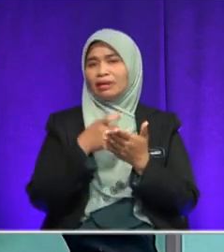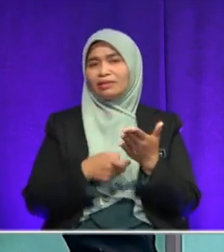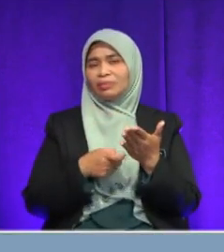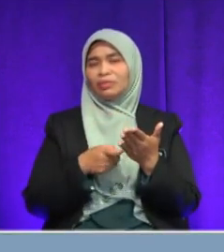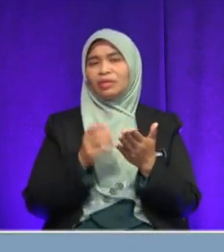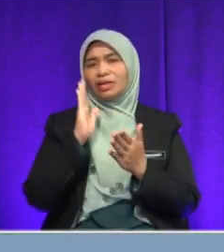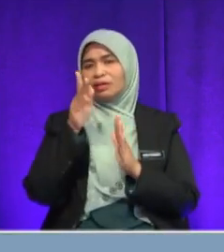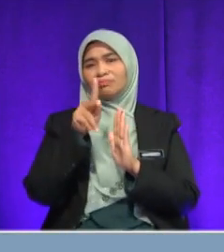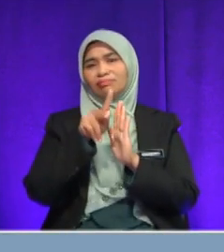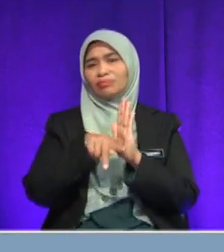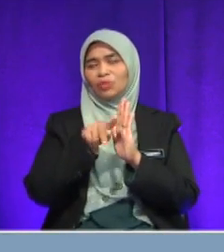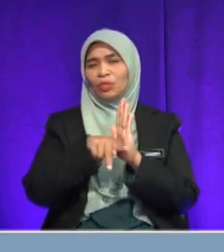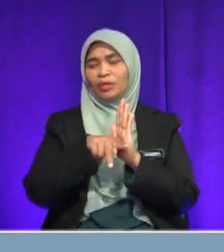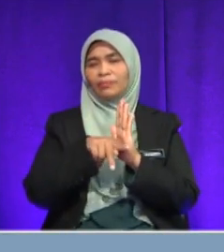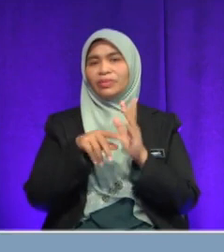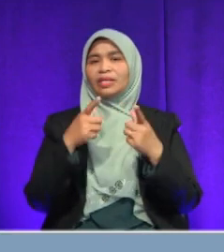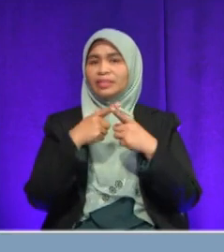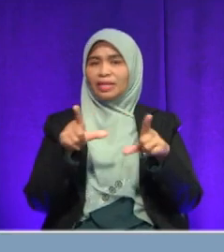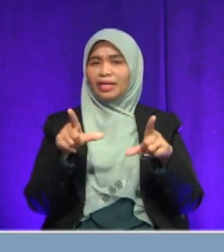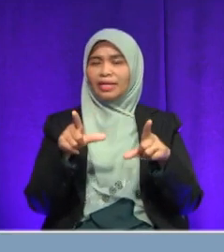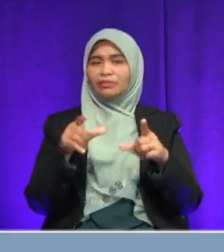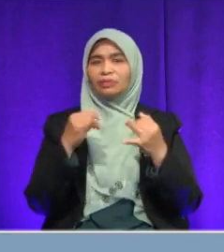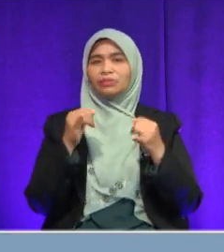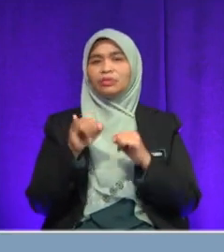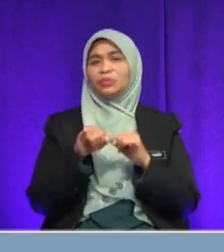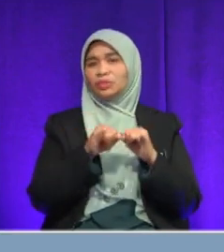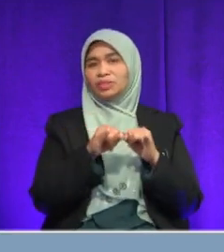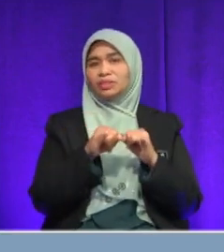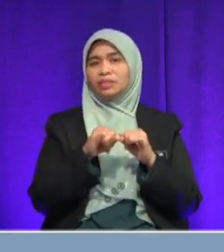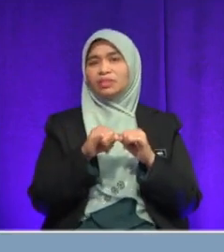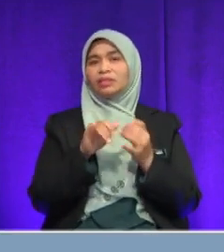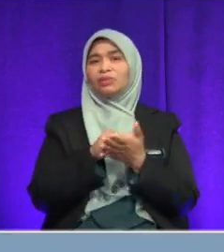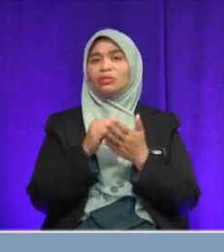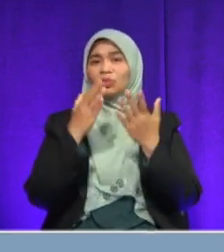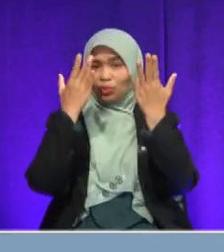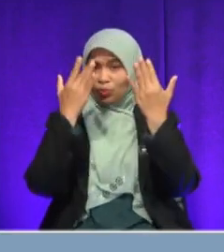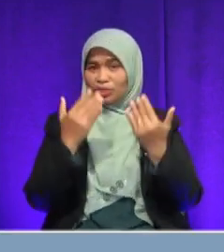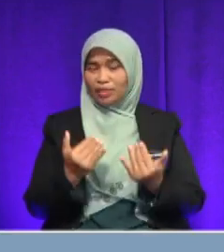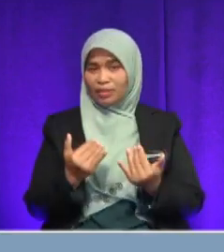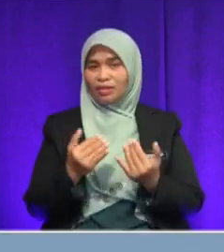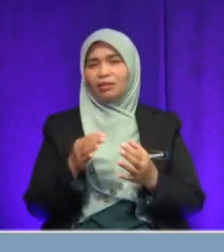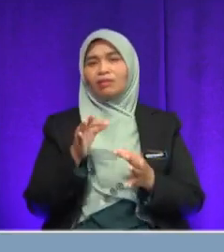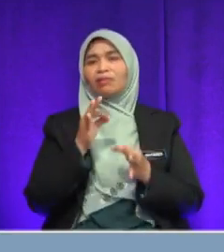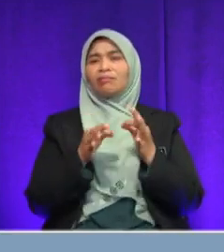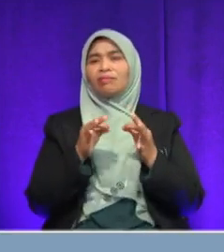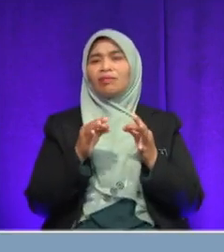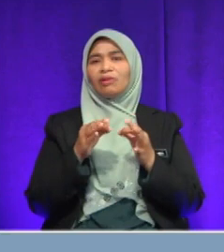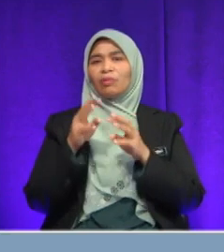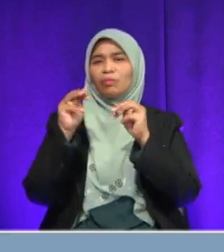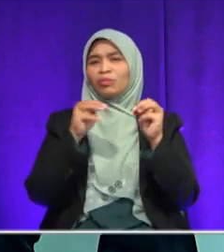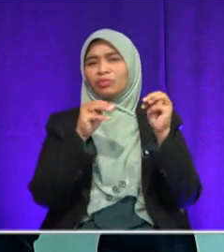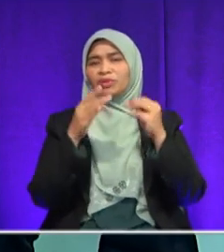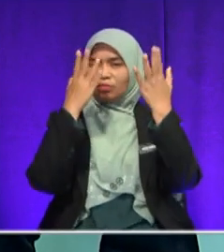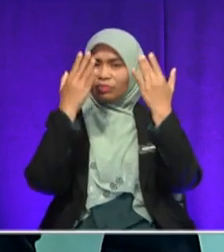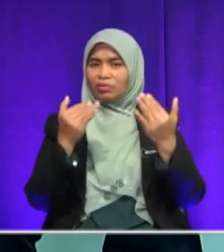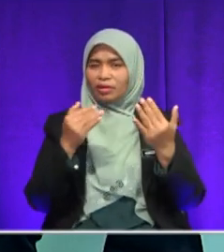jatuh. Selain daripada musim sekolah, ini adalah gambar musim hujan. So biasanya musim hujan, apa yang perlu kita guna semasa